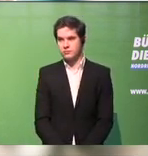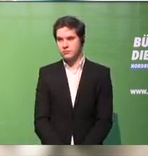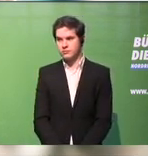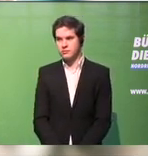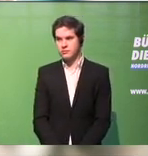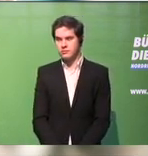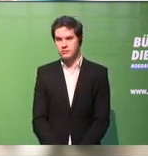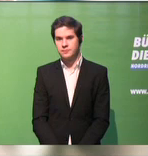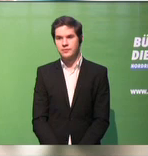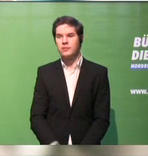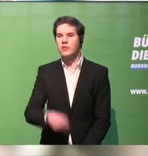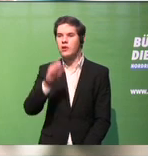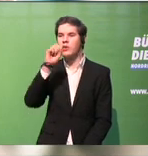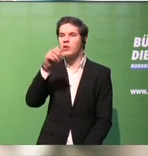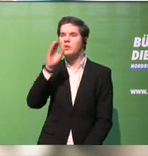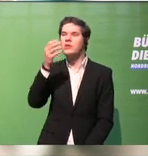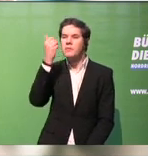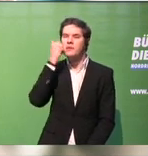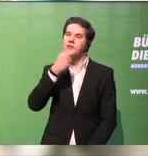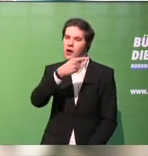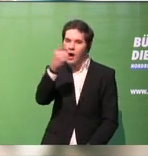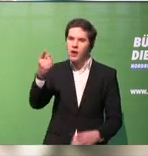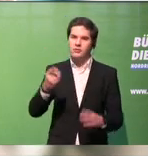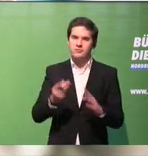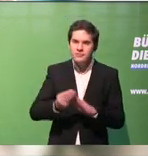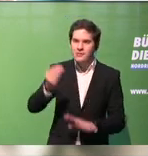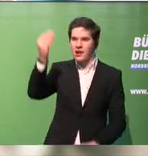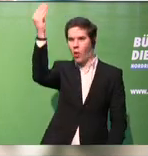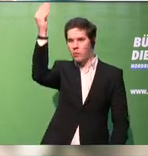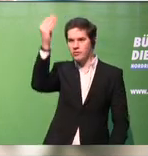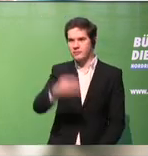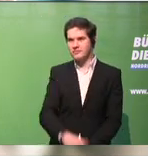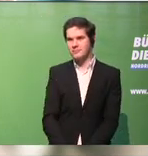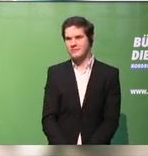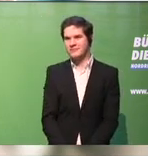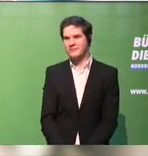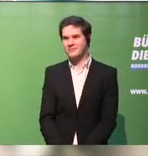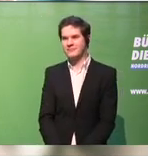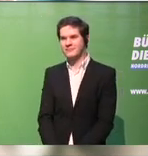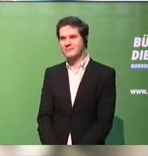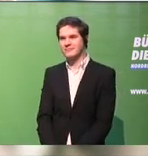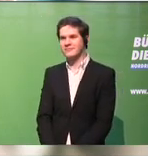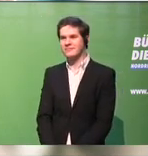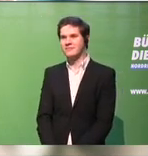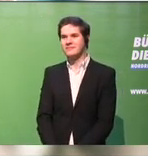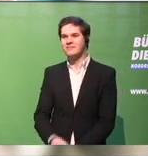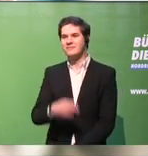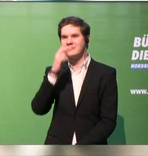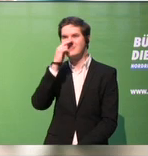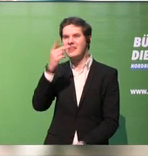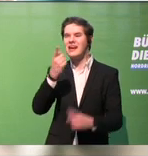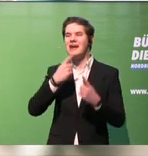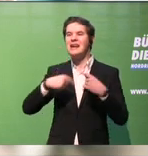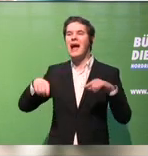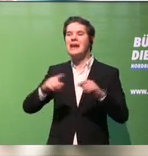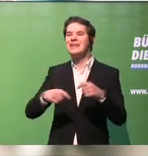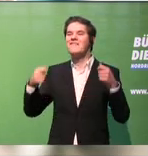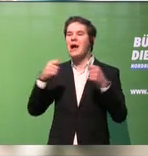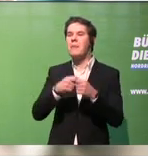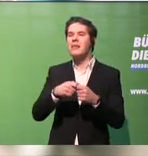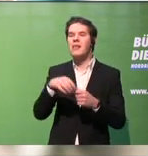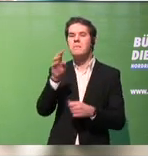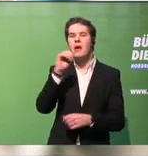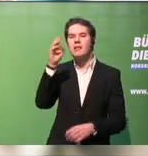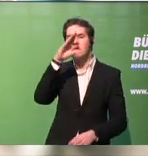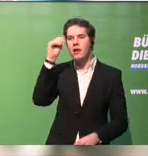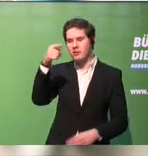So, haltet ihr nochmal alle klar, sichtbar die Stimmkarte. Ich sehe dich da hinten. Der Kreisverband Mettmann hatte noch keine Gelegenheit.